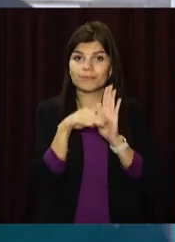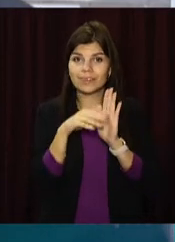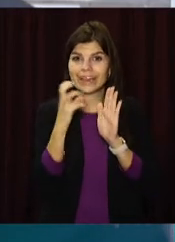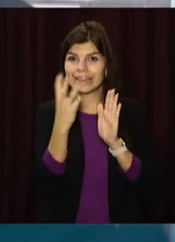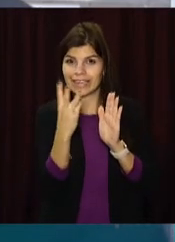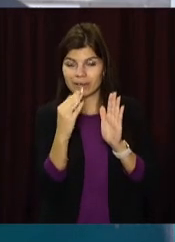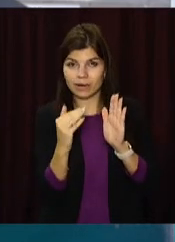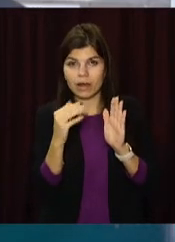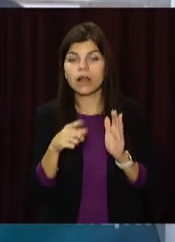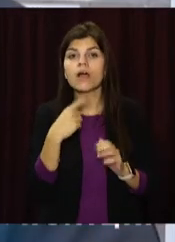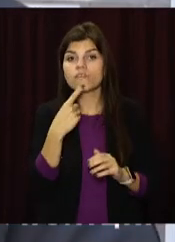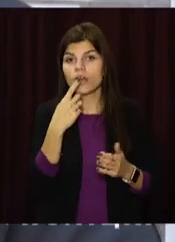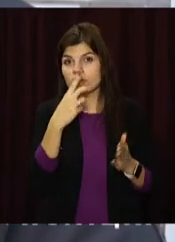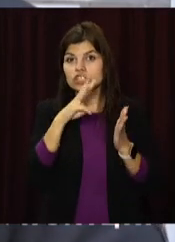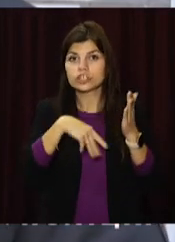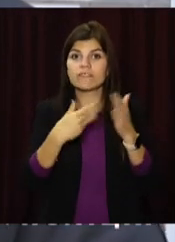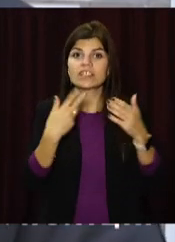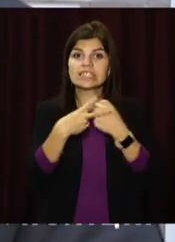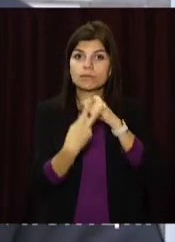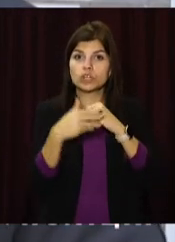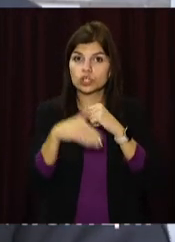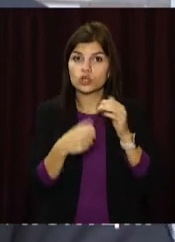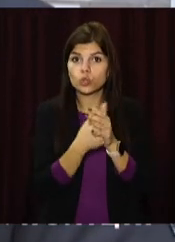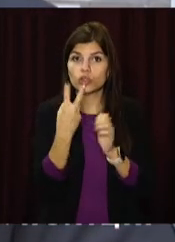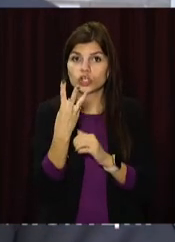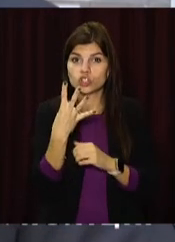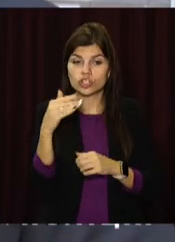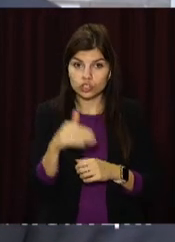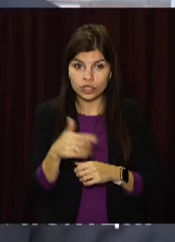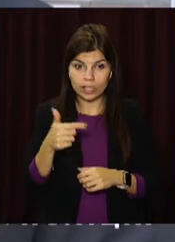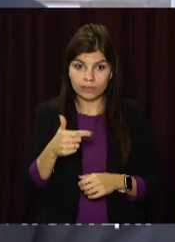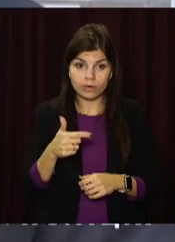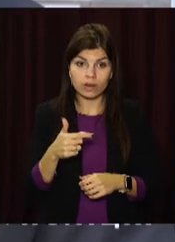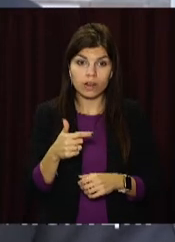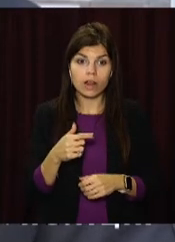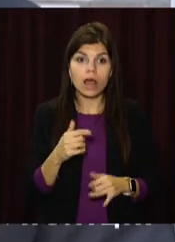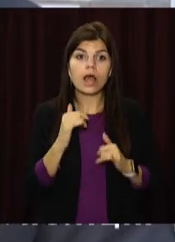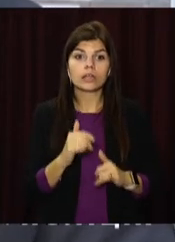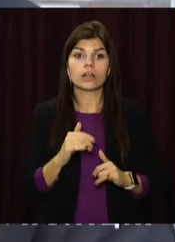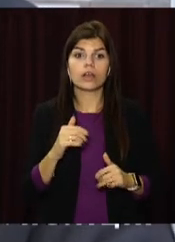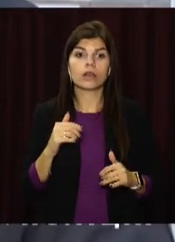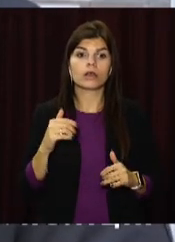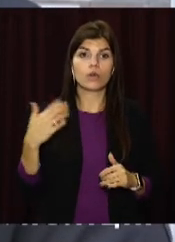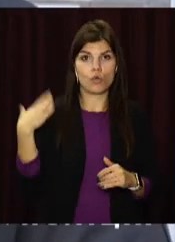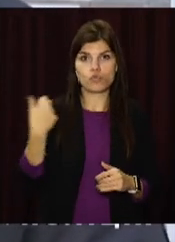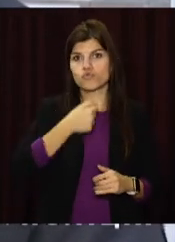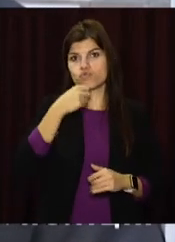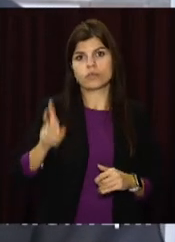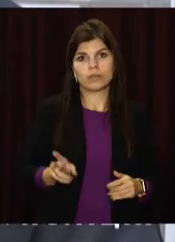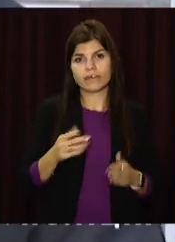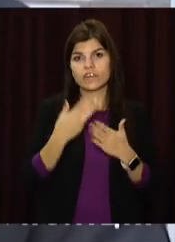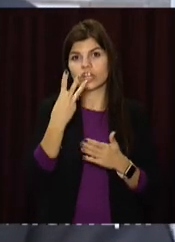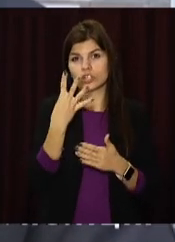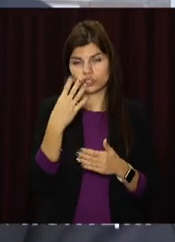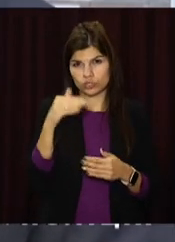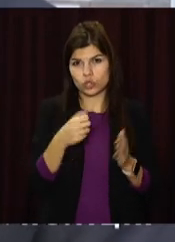передбачає відповідальність у вигляді штрафу від 17 тисяч до 34 тисяч гривень, а для посадових осіб від 34